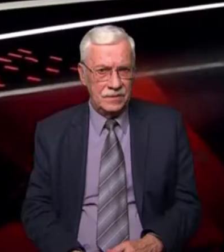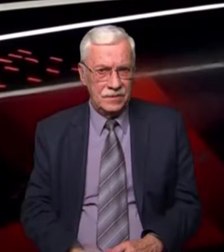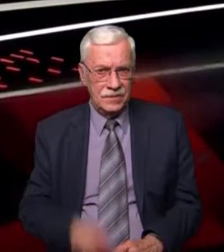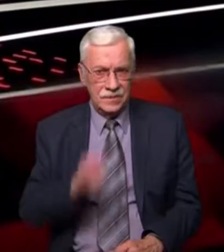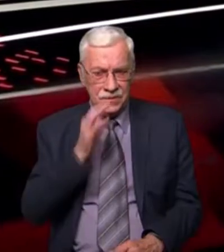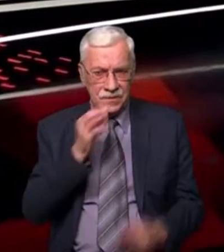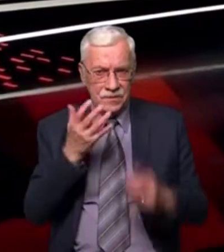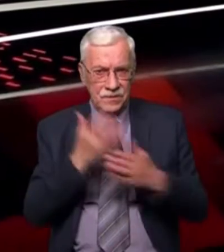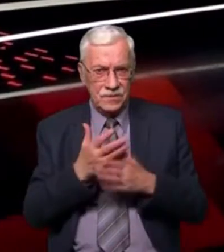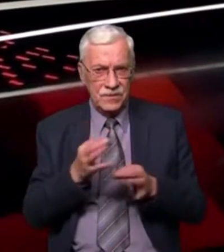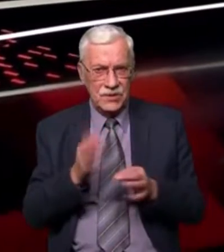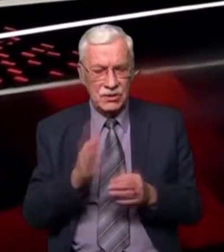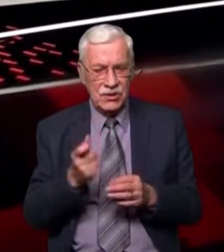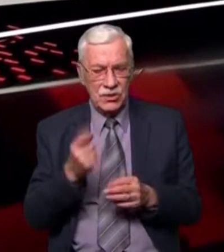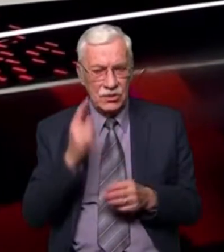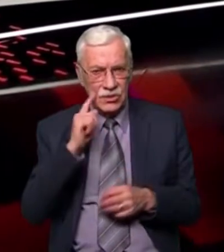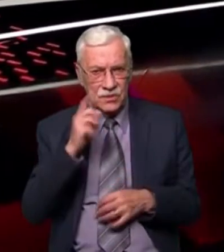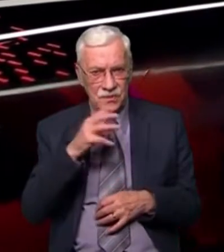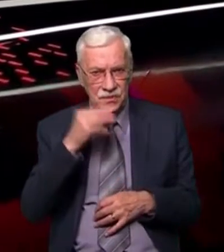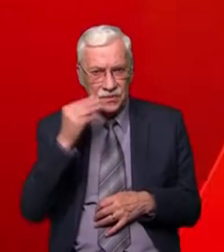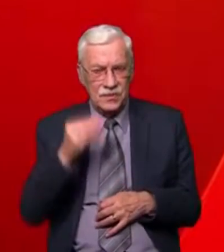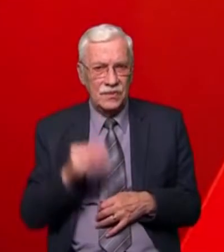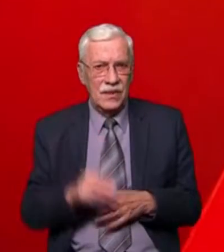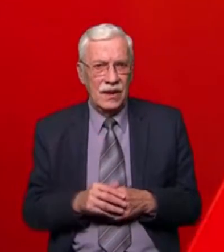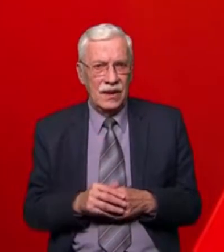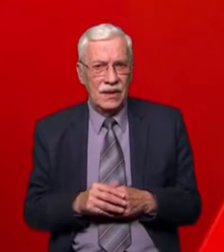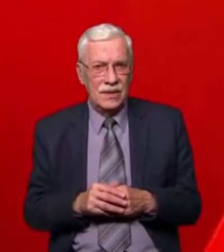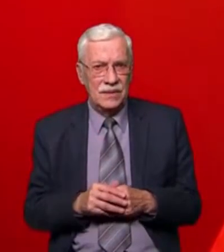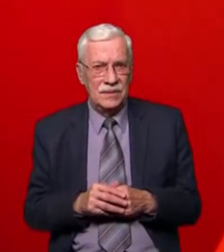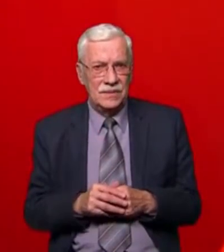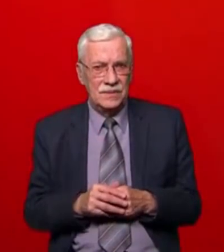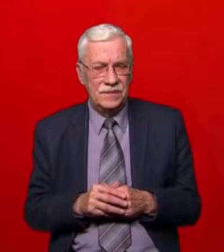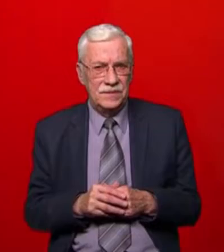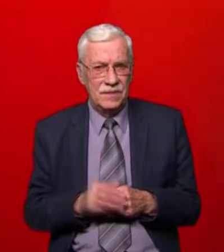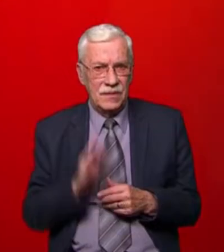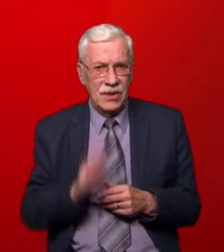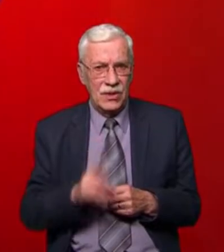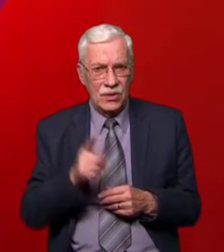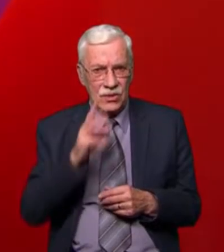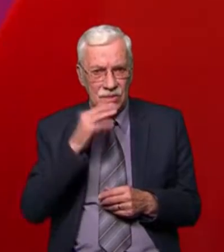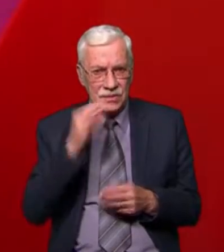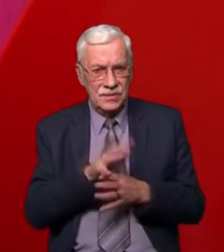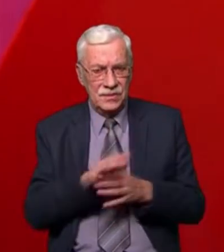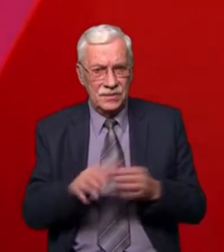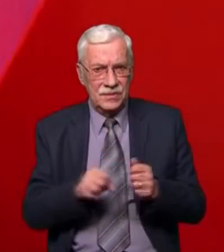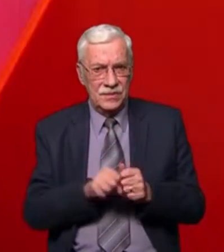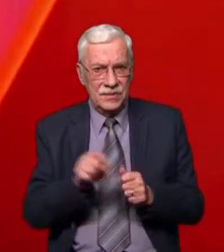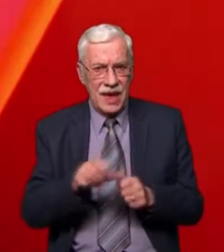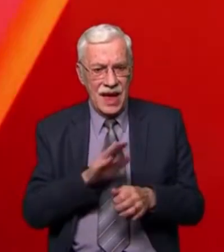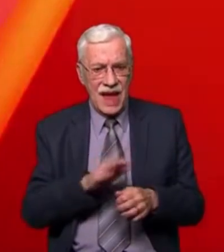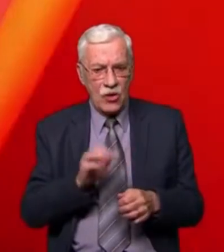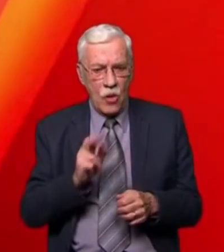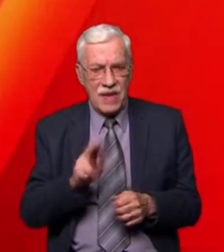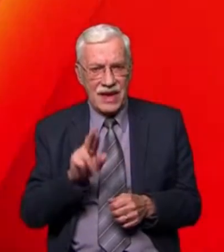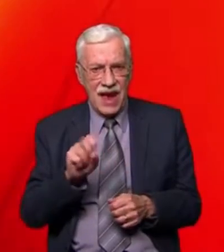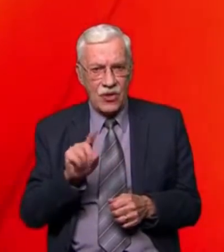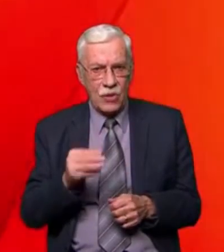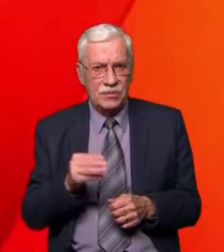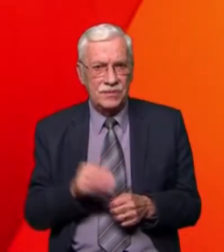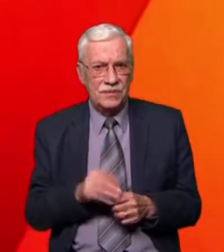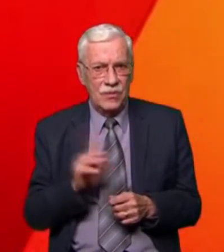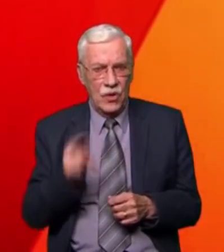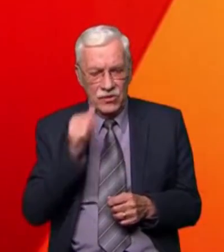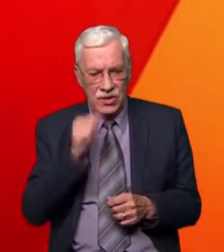Dobry wieczór. Tak, dzisiaj będzie trochę uśmiechów w przeglądzie mediów społecznościowych, a będą to uśmiechy piłkarzy Radomiaka Radom. Po